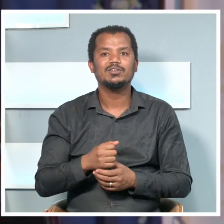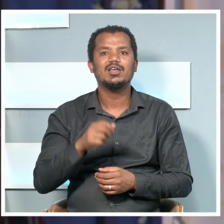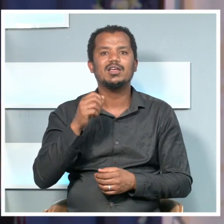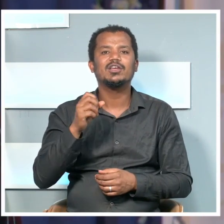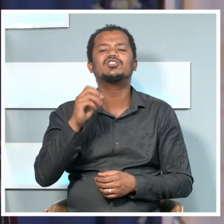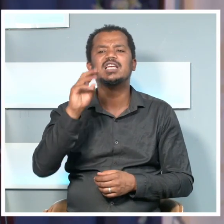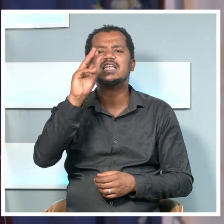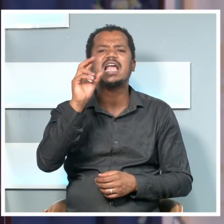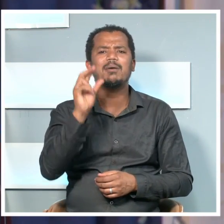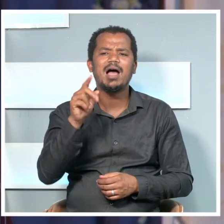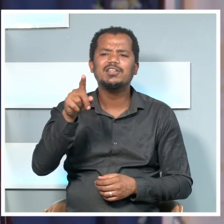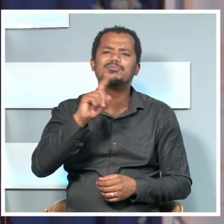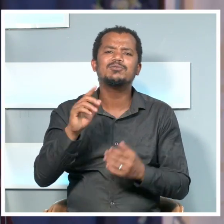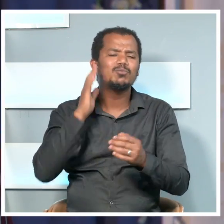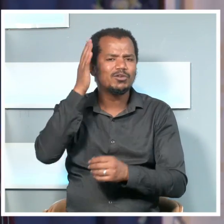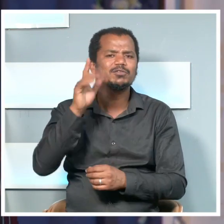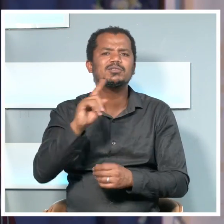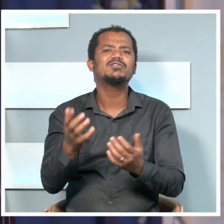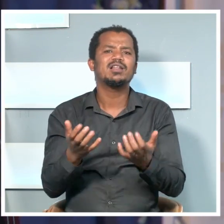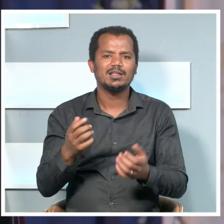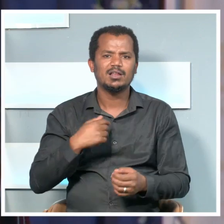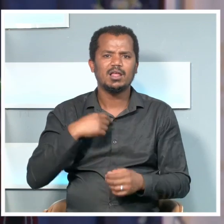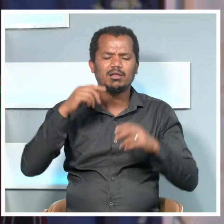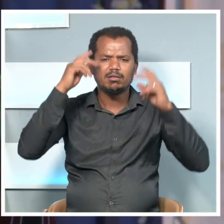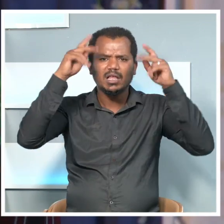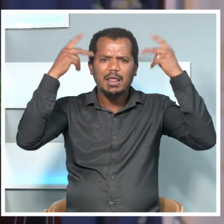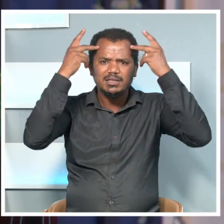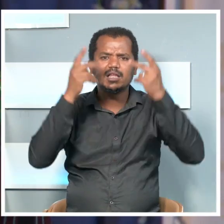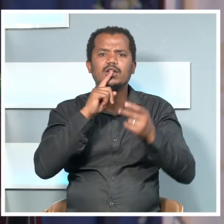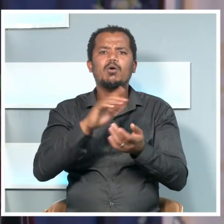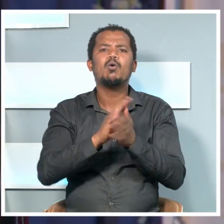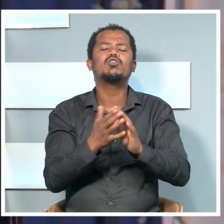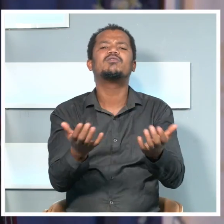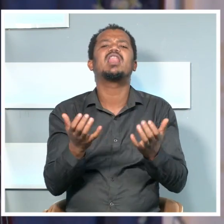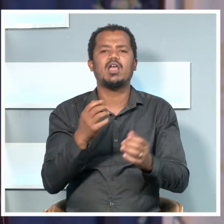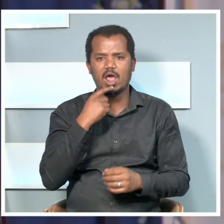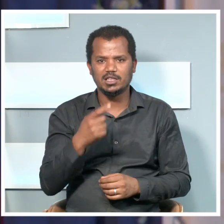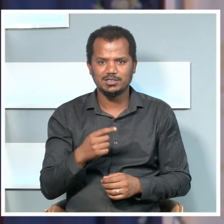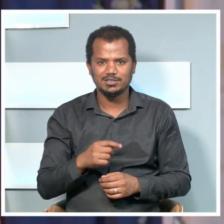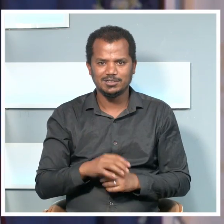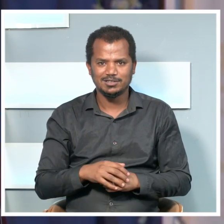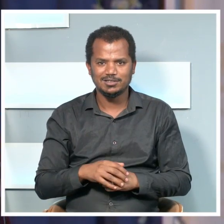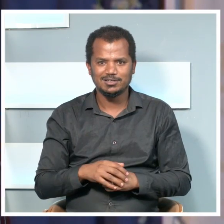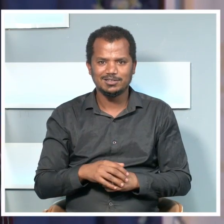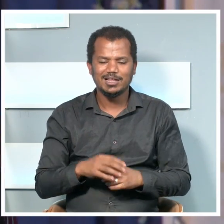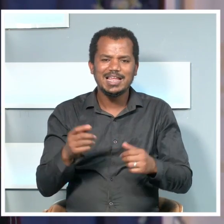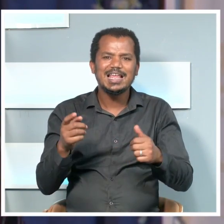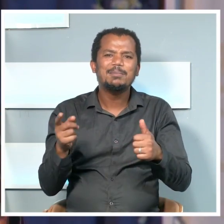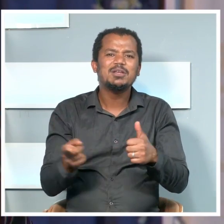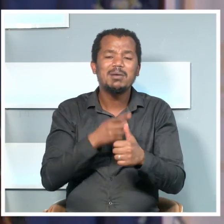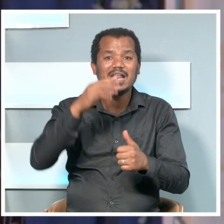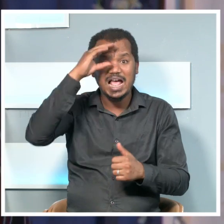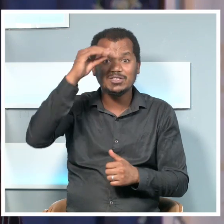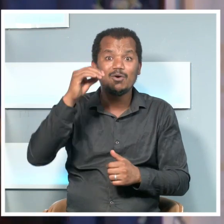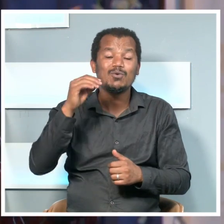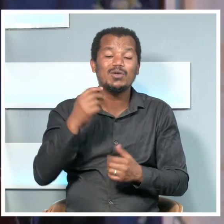إيش سوا ستبار أنا يتكلم ميستر نمون مفلق قالك يمجمرة صوت مثلنا الله